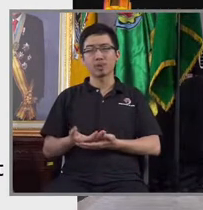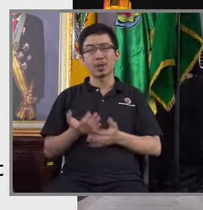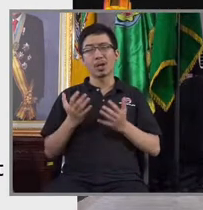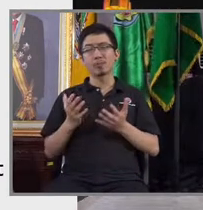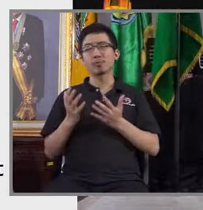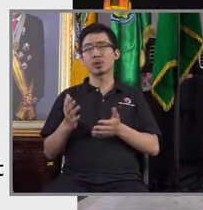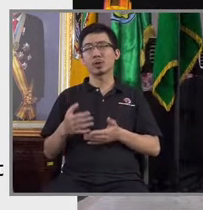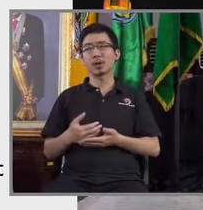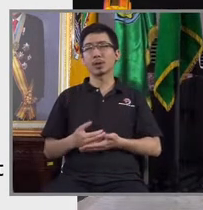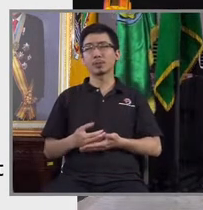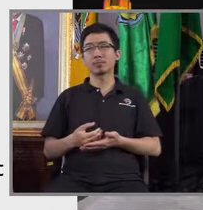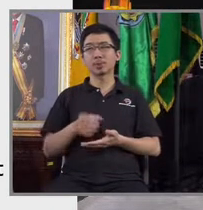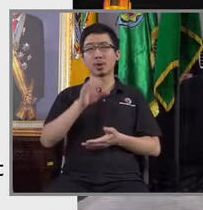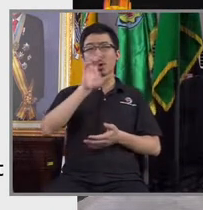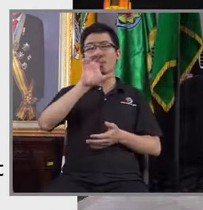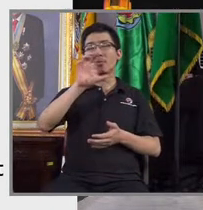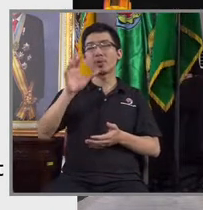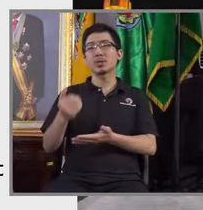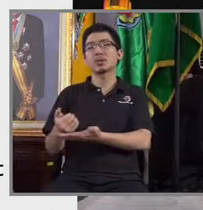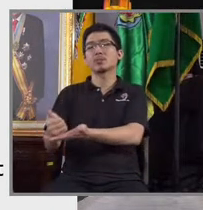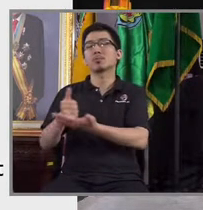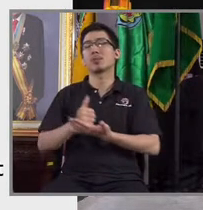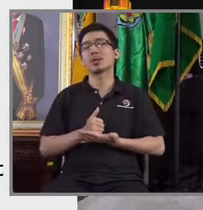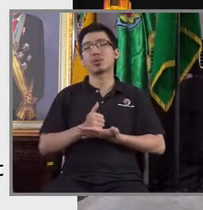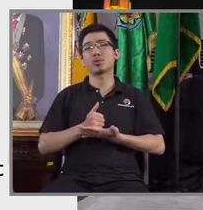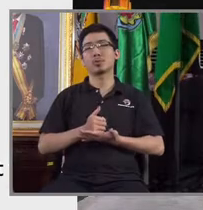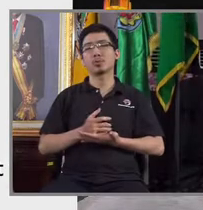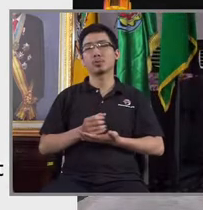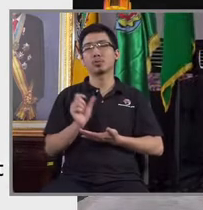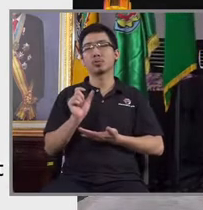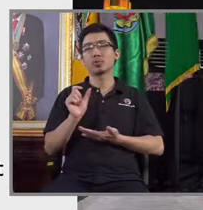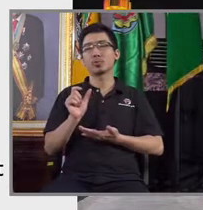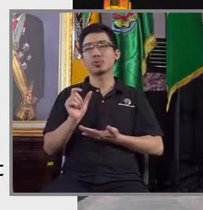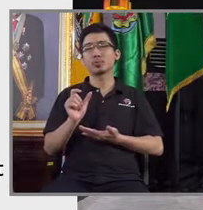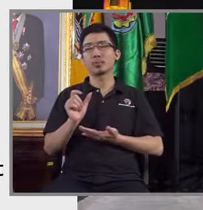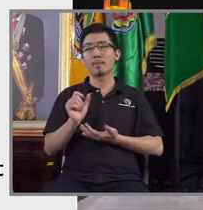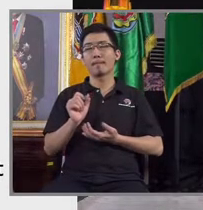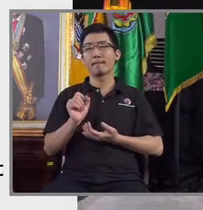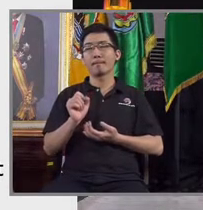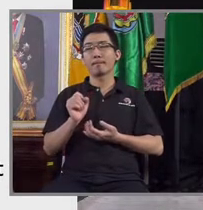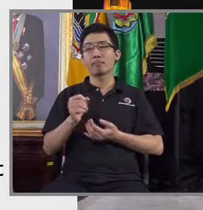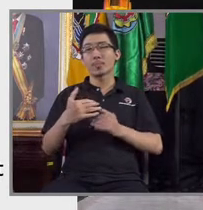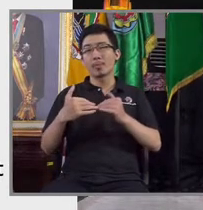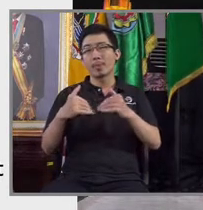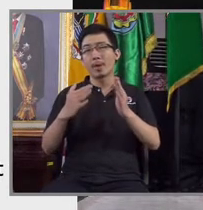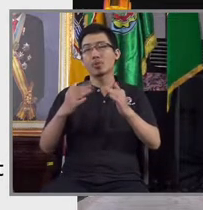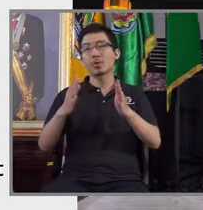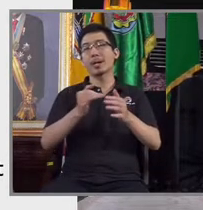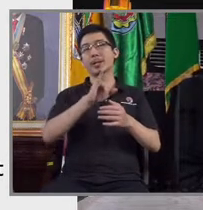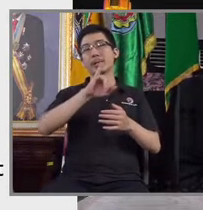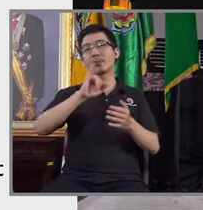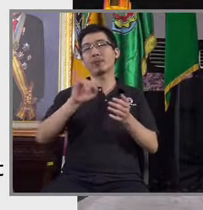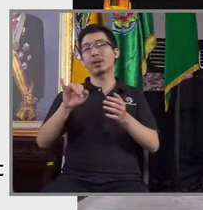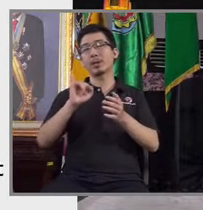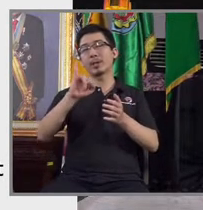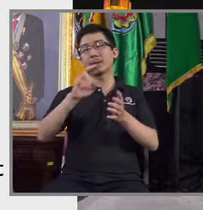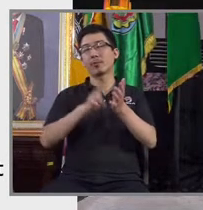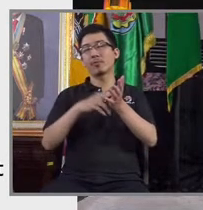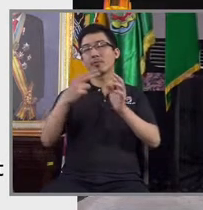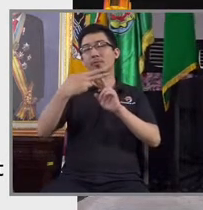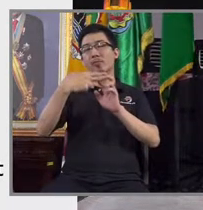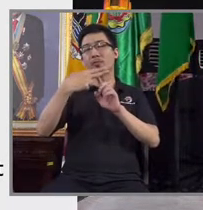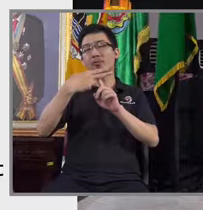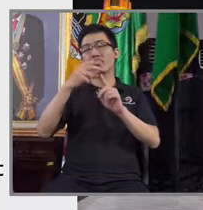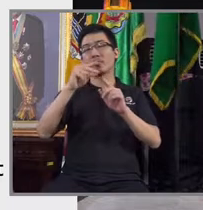maupun pusat untuk dapat membantu percepatan pembangunan infrastruktur khususnya Jalan air minum